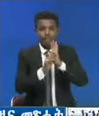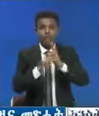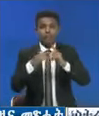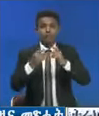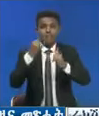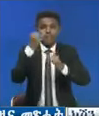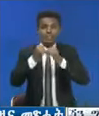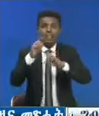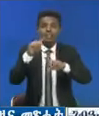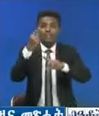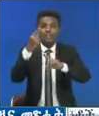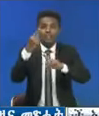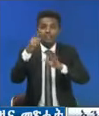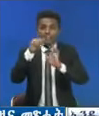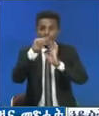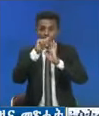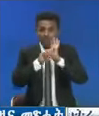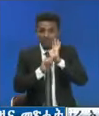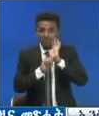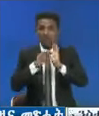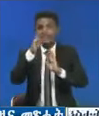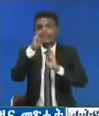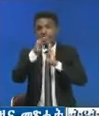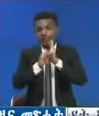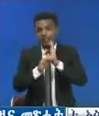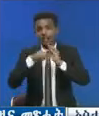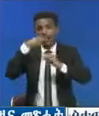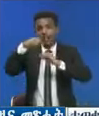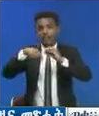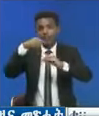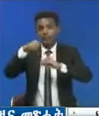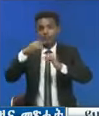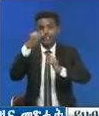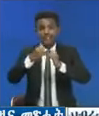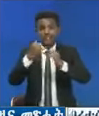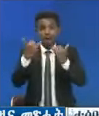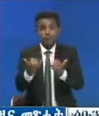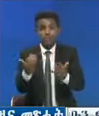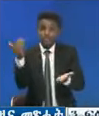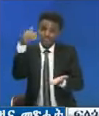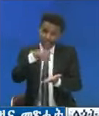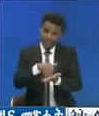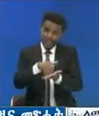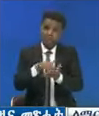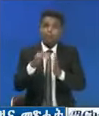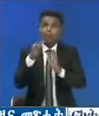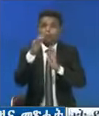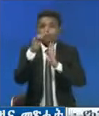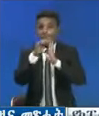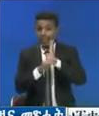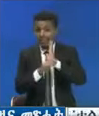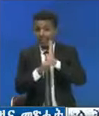ታህሳስ ጥር አካባቢ መጨረሻ አካባቢ፣ አሁን እንደገና ሚያዝያ አካባቢ በአራት ዙር